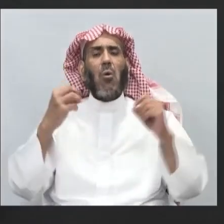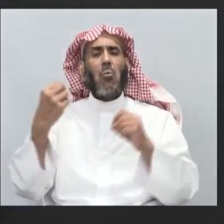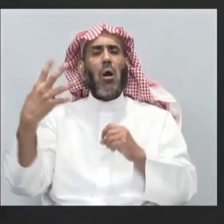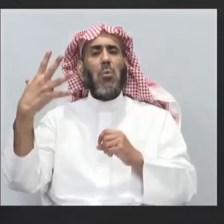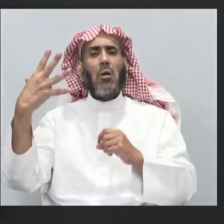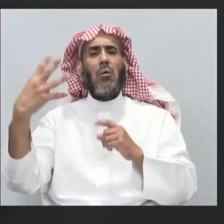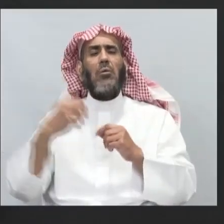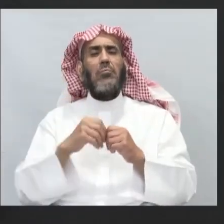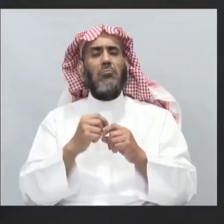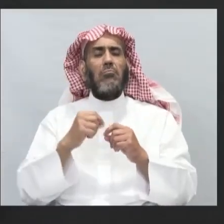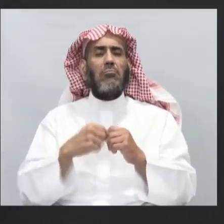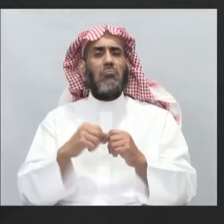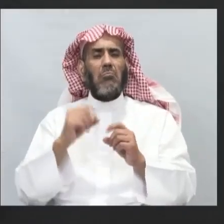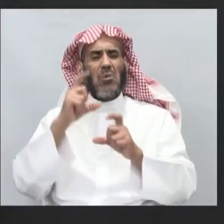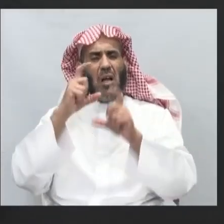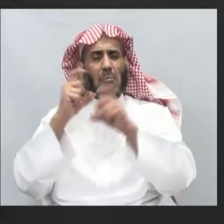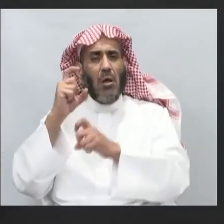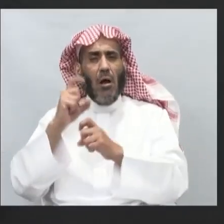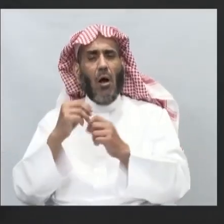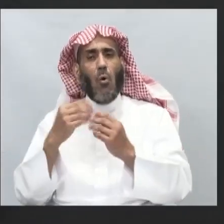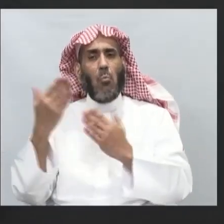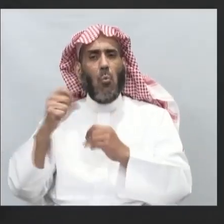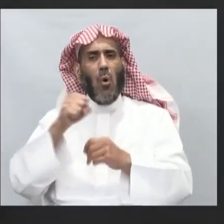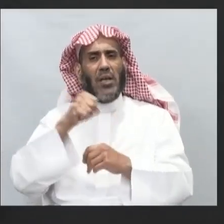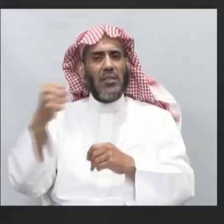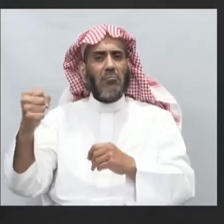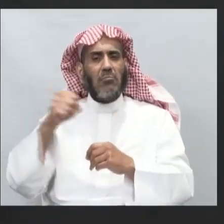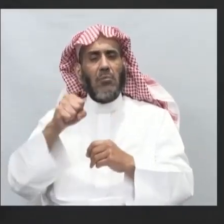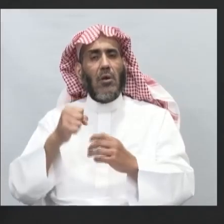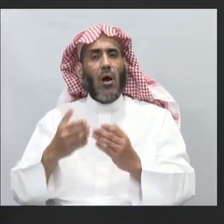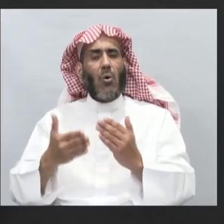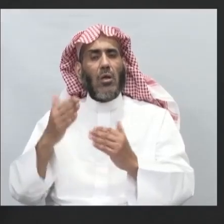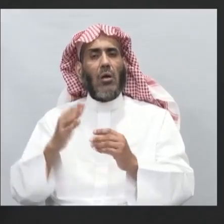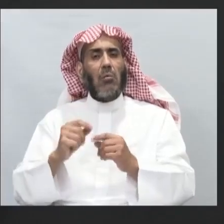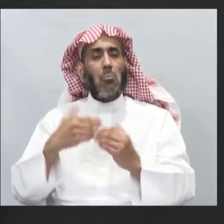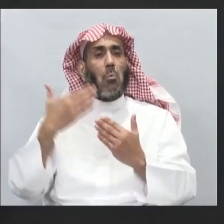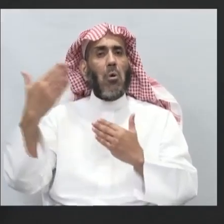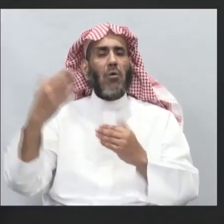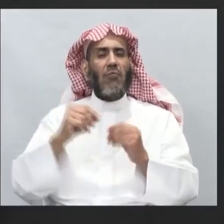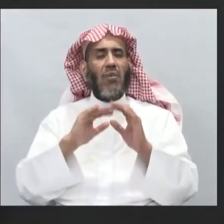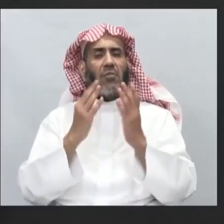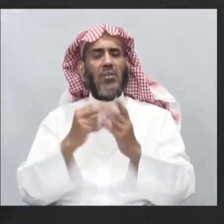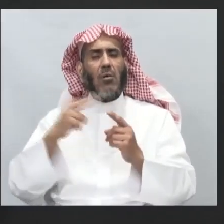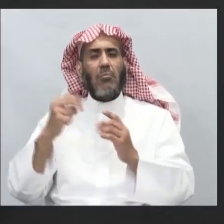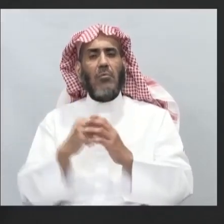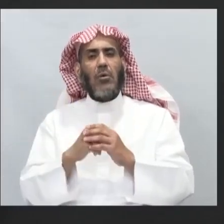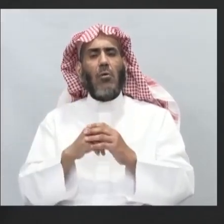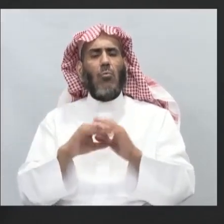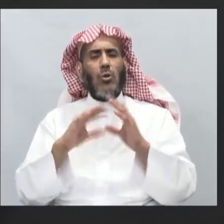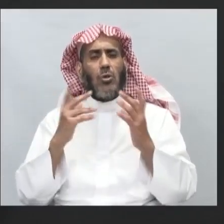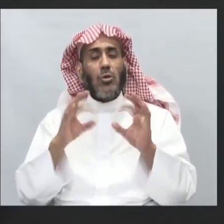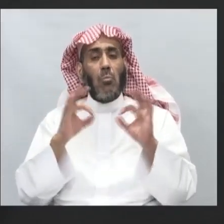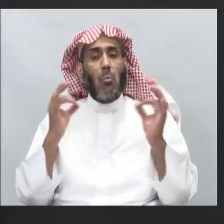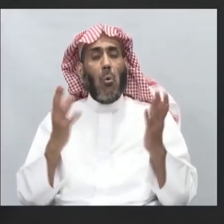كاميرا او امام مقدم يريد ان يتحدث او حتى يرتقي منبرا او يتحدث في الفصل او في غيره من التجمعات